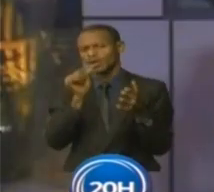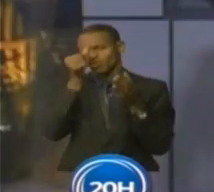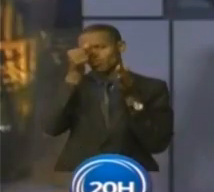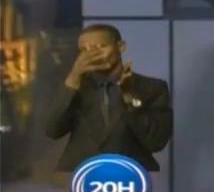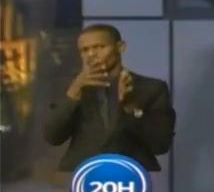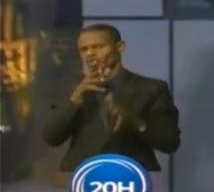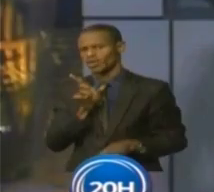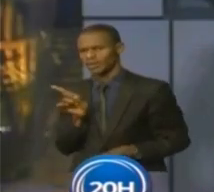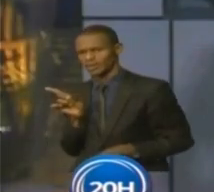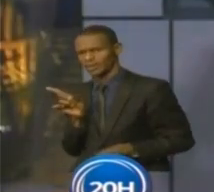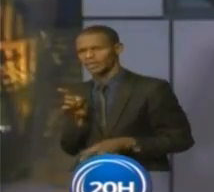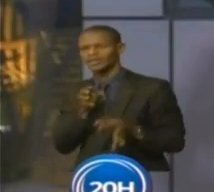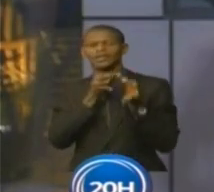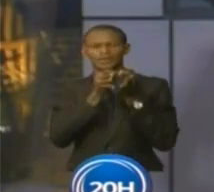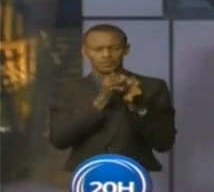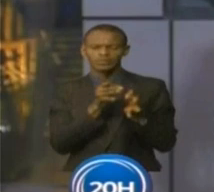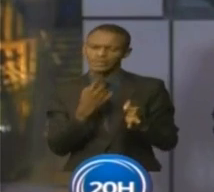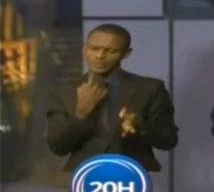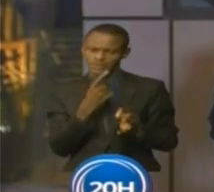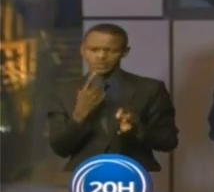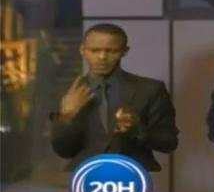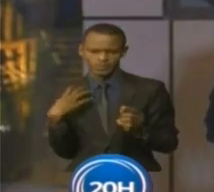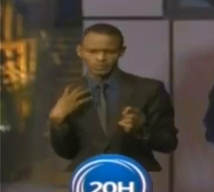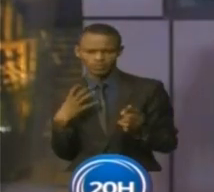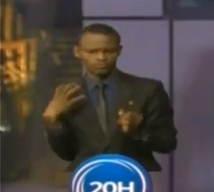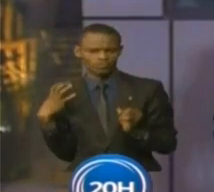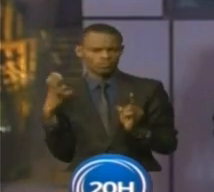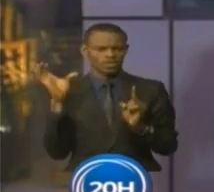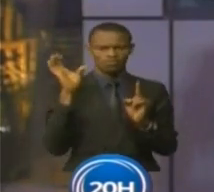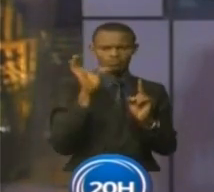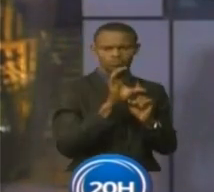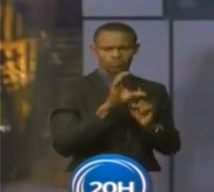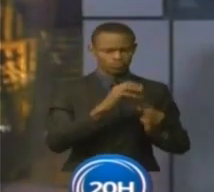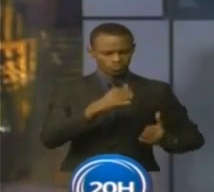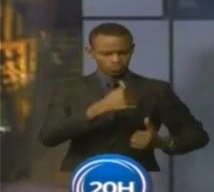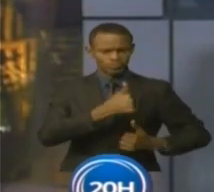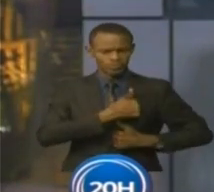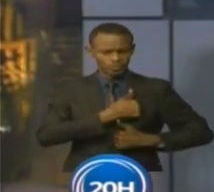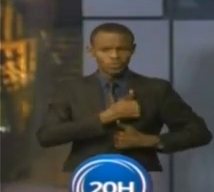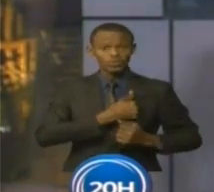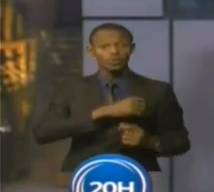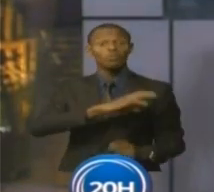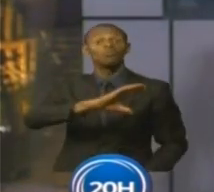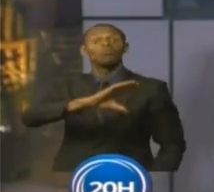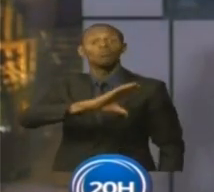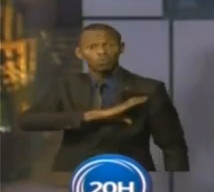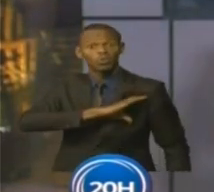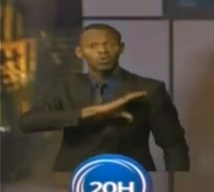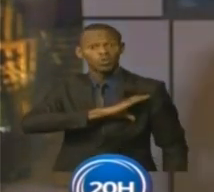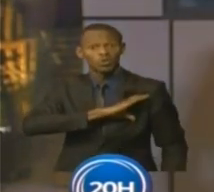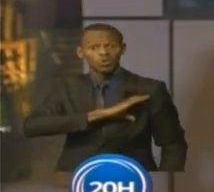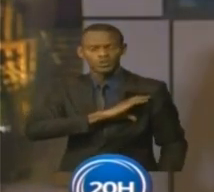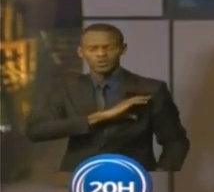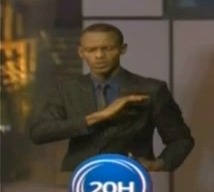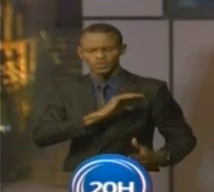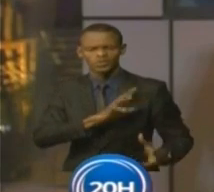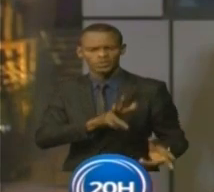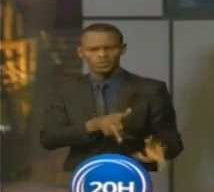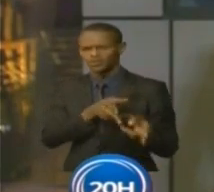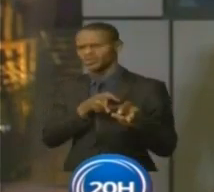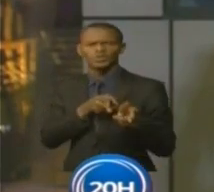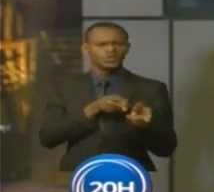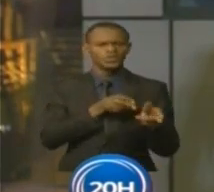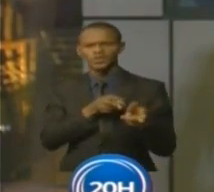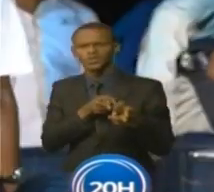police pour que la police soit bien équipée et qu'elle puisse aussi répondre à